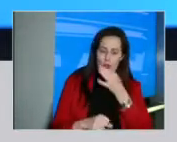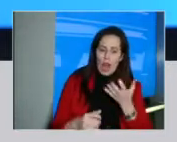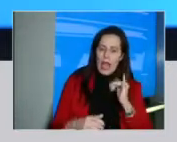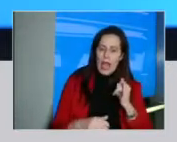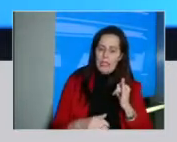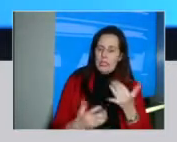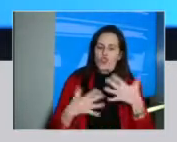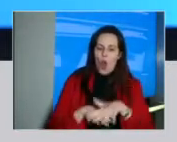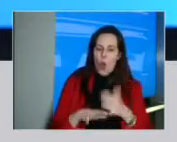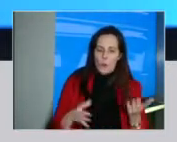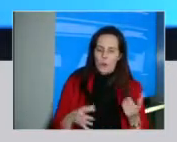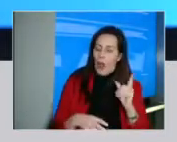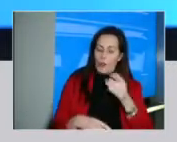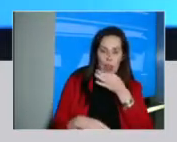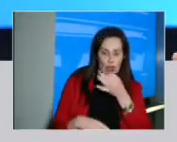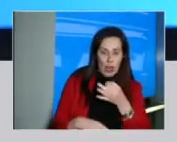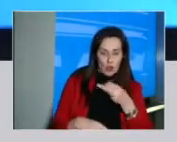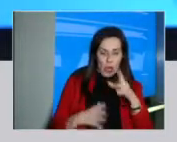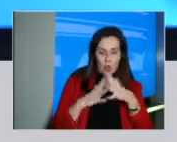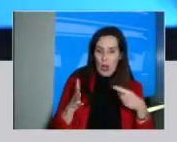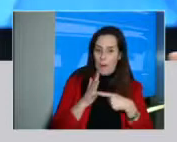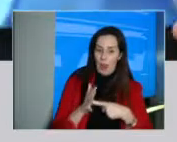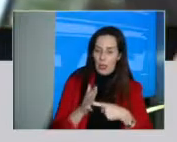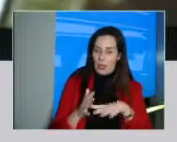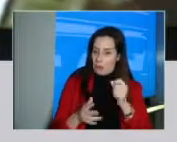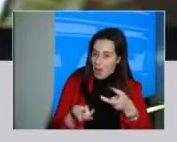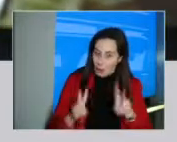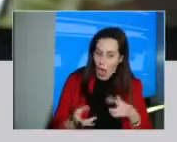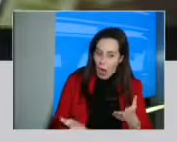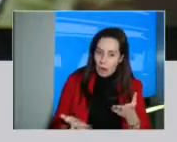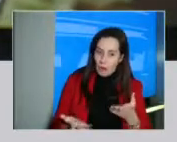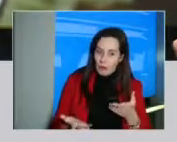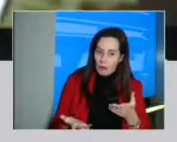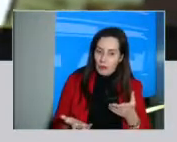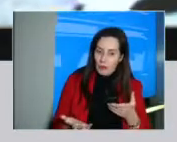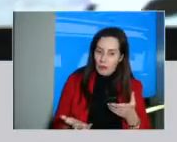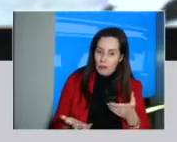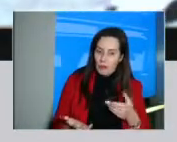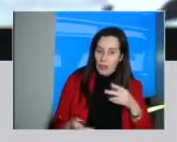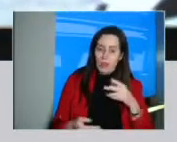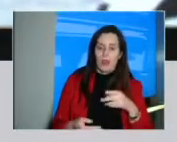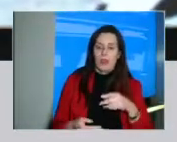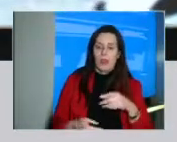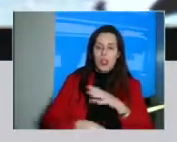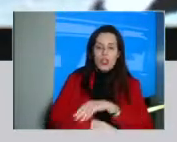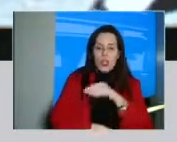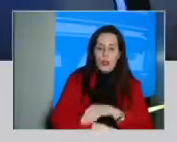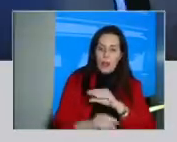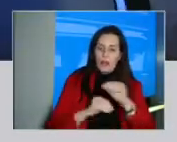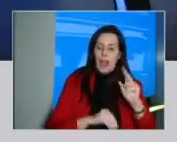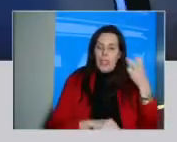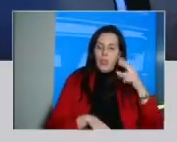איזה תמהיל. כן. אבל השאלה יותר גדולה למשל זה, האם זה אפשרי בכלל? שוודיה ב-2012 עברה לגיוס